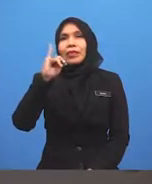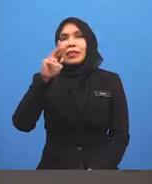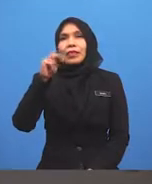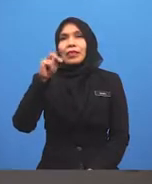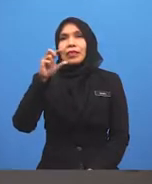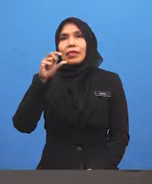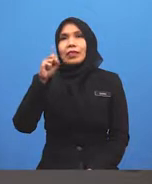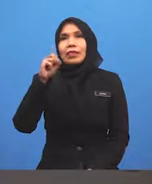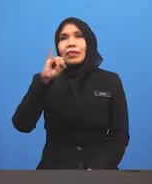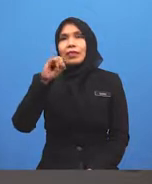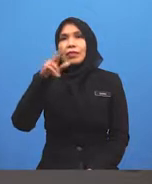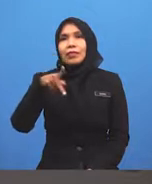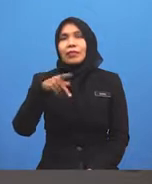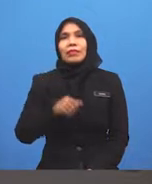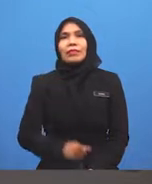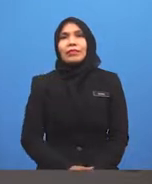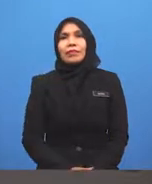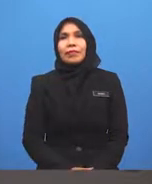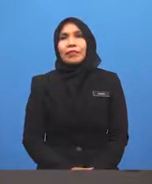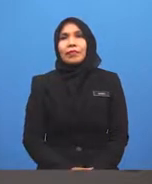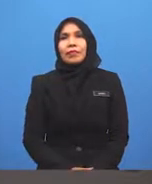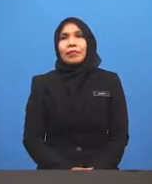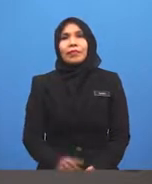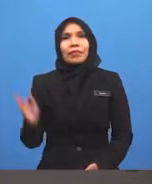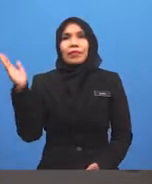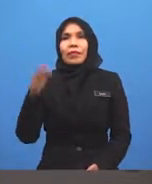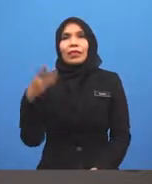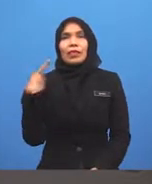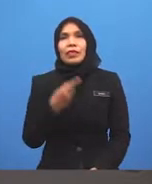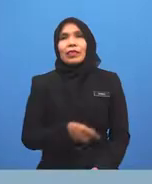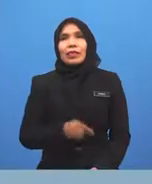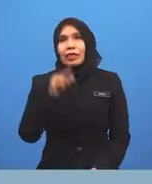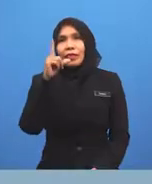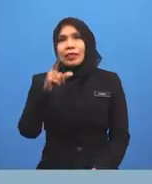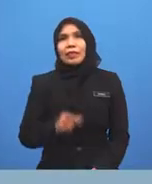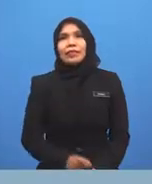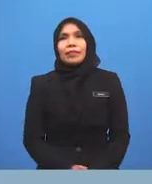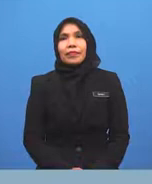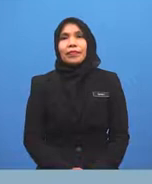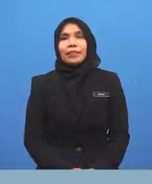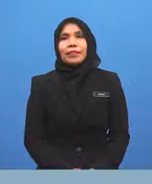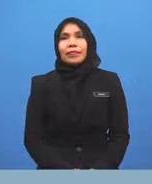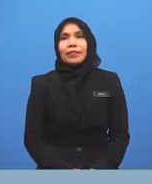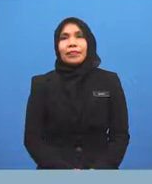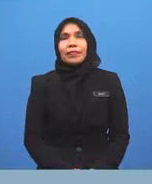Bagi memulakan pembelajaran hari ini, mari lihat gambar ini.